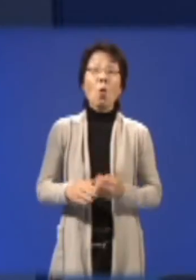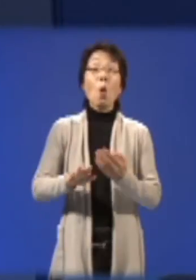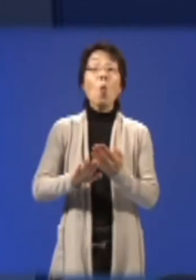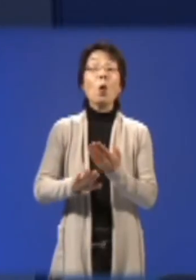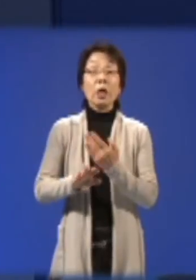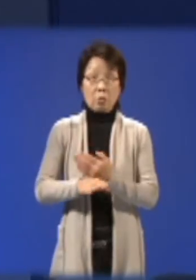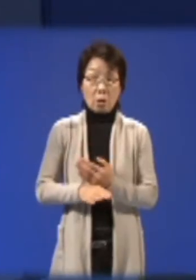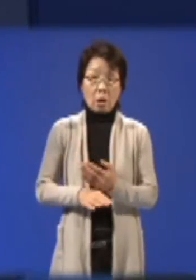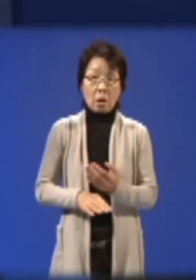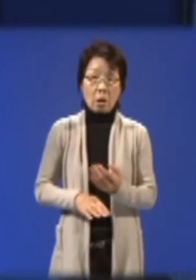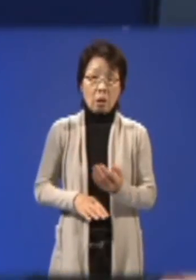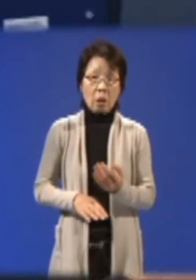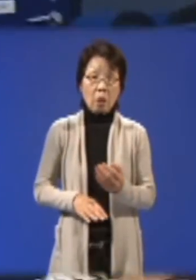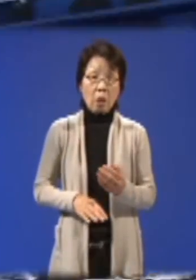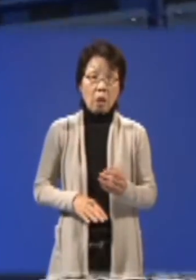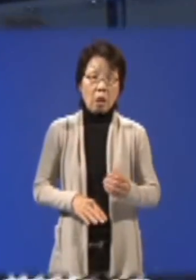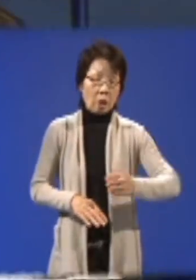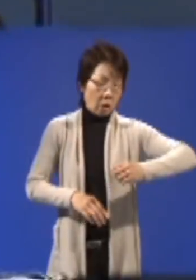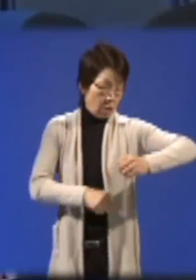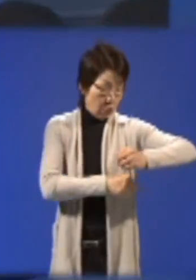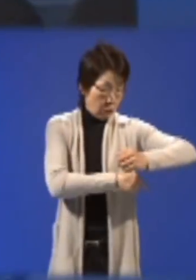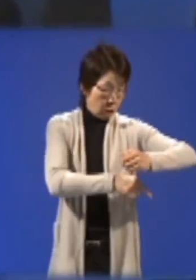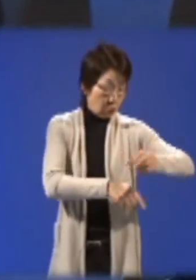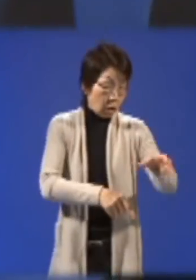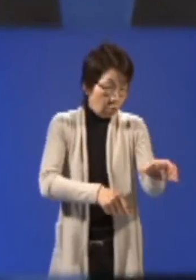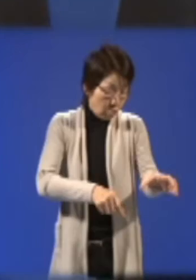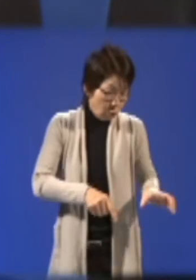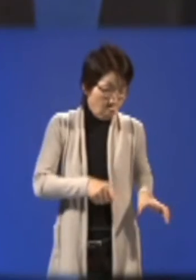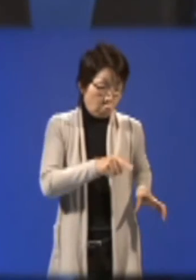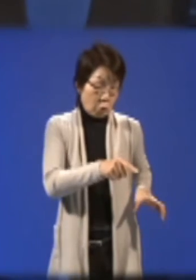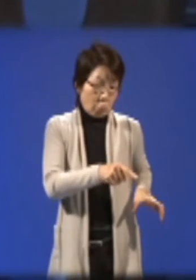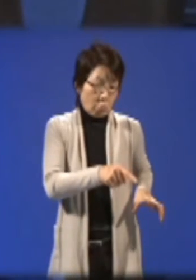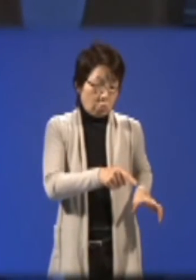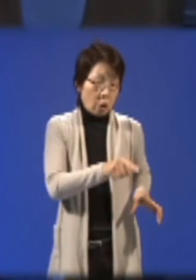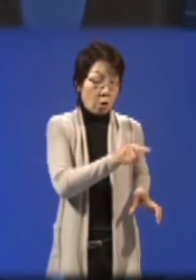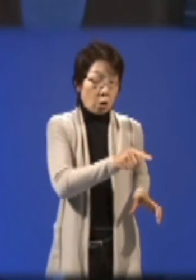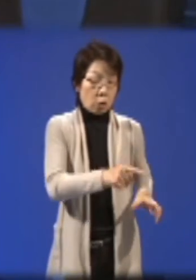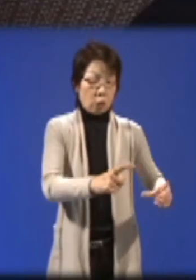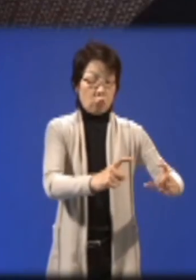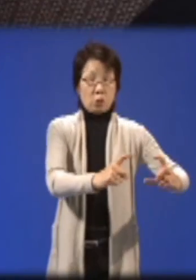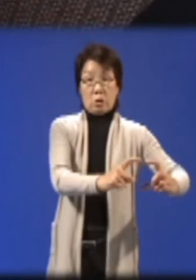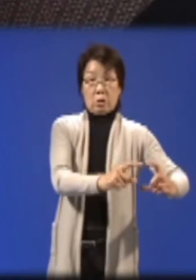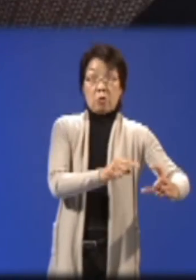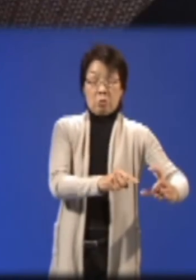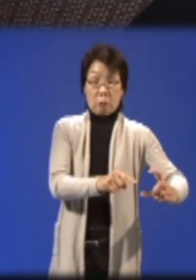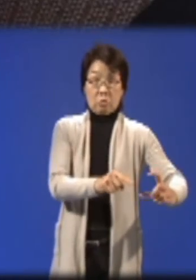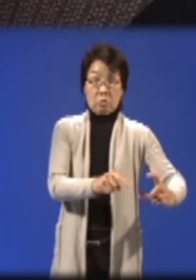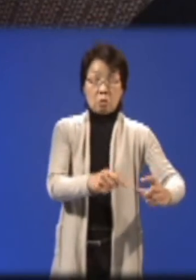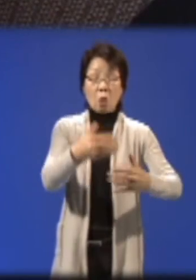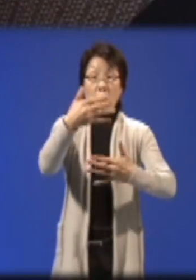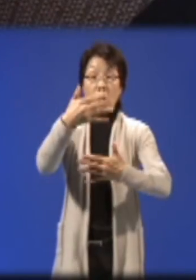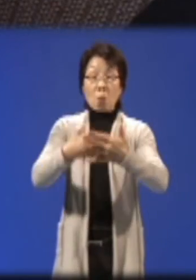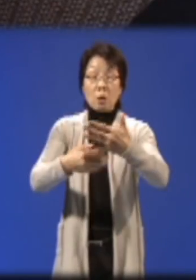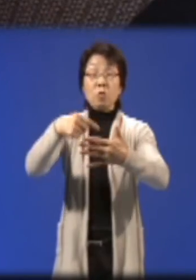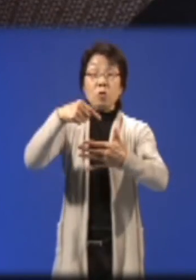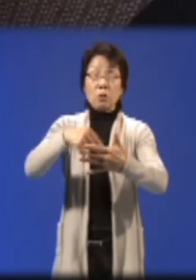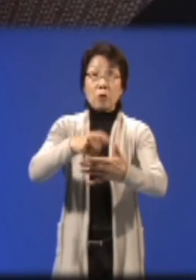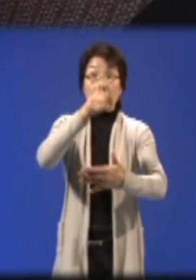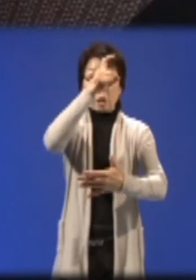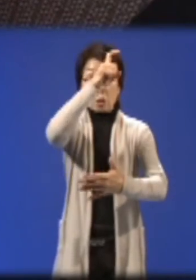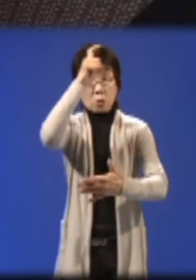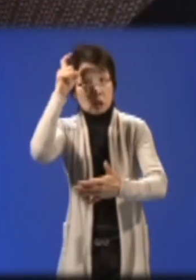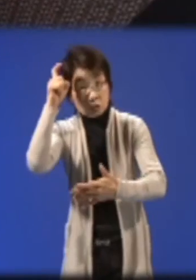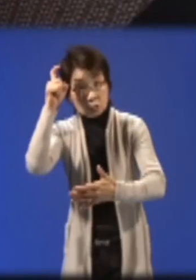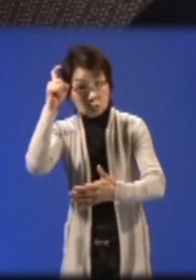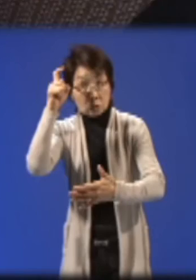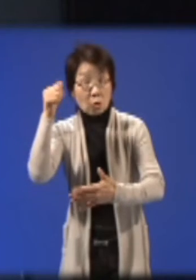他にもこの肘掛けのところにスイッチがついてるんです。 はい、 番組の中でクイズをしたり